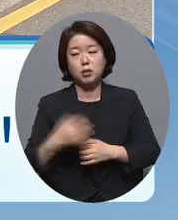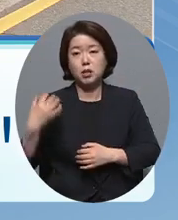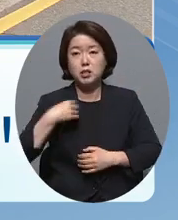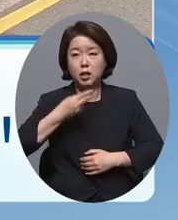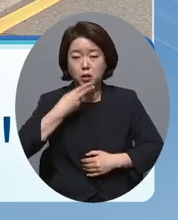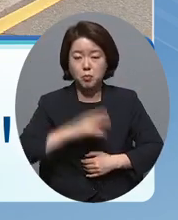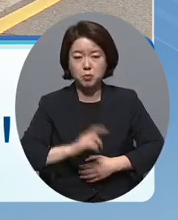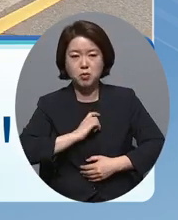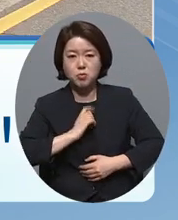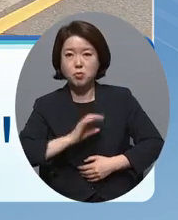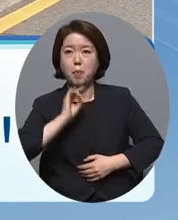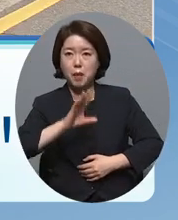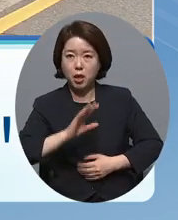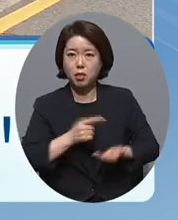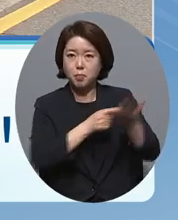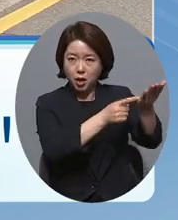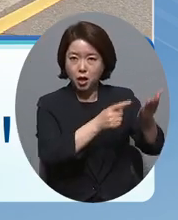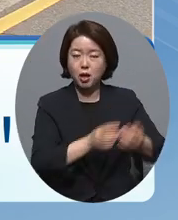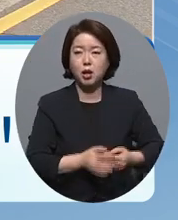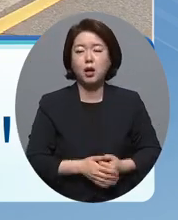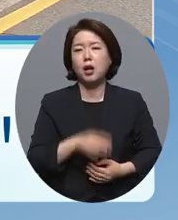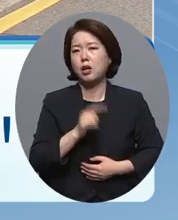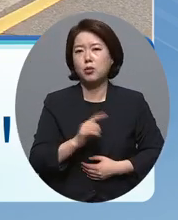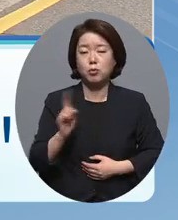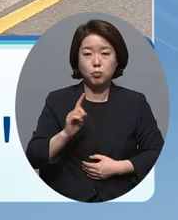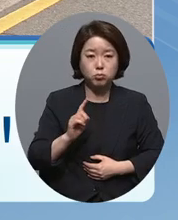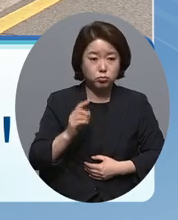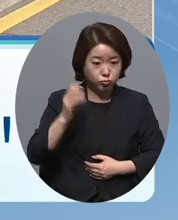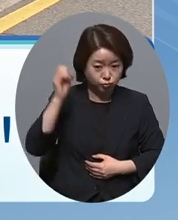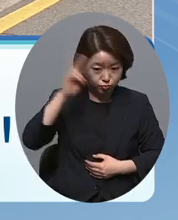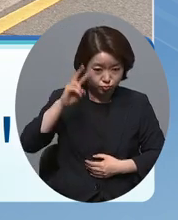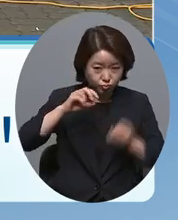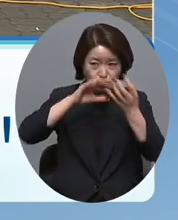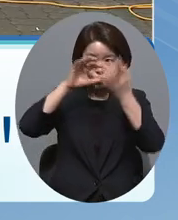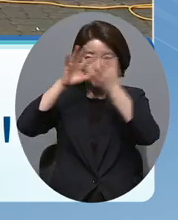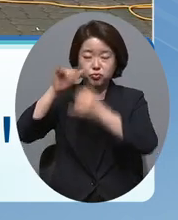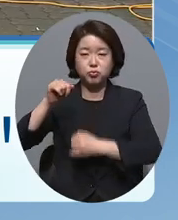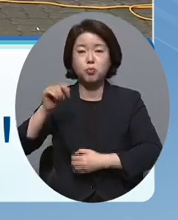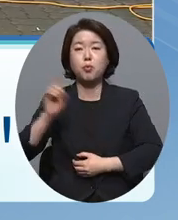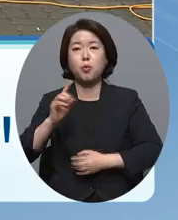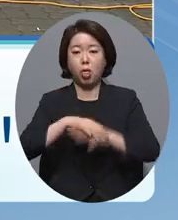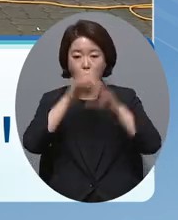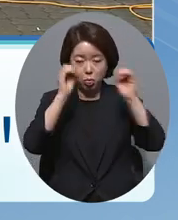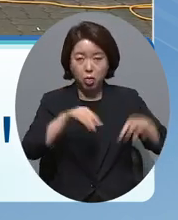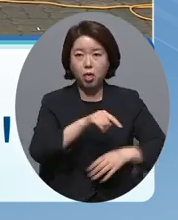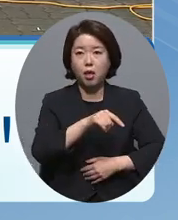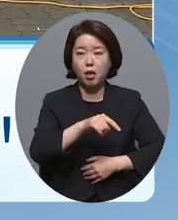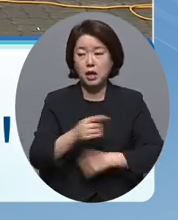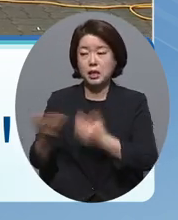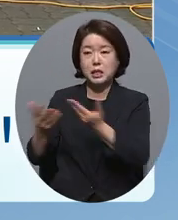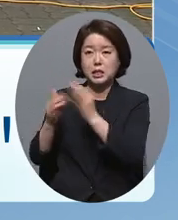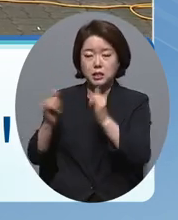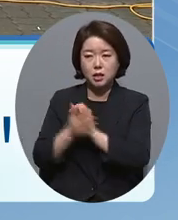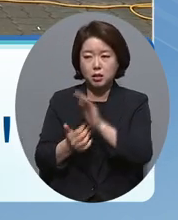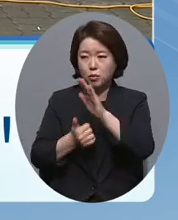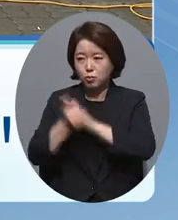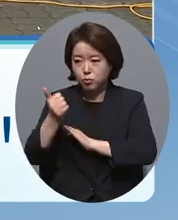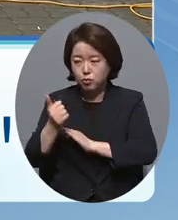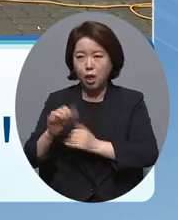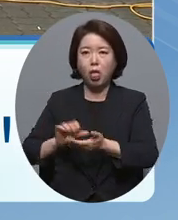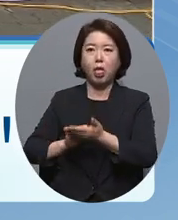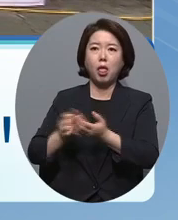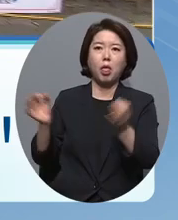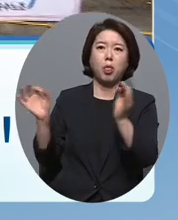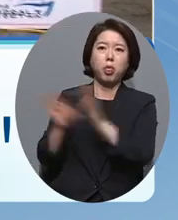이렇게 의혹 제기를 한다면 이것은 뜬구름 잡는 얘기가 될뿐만 아니라 노동자들이 그 희망을 잃는 그런